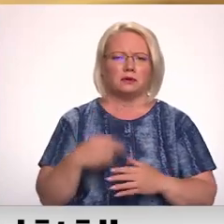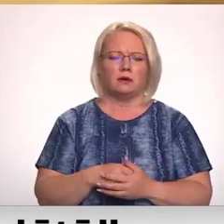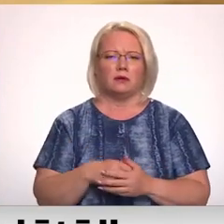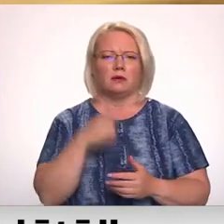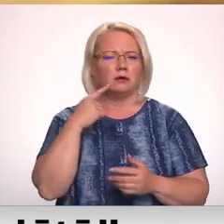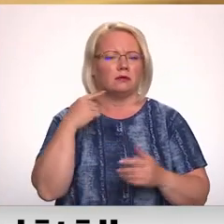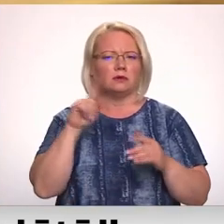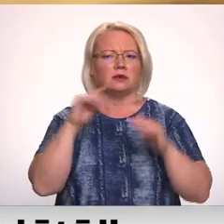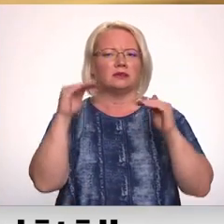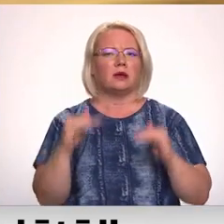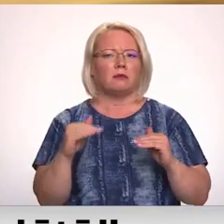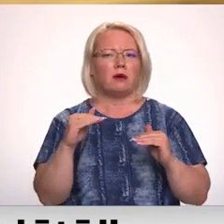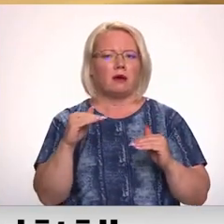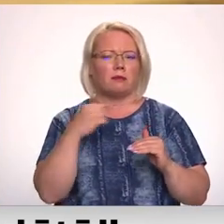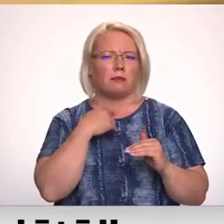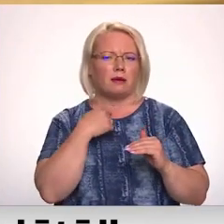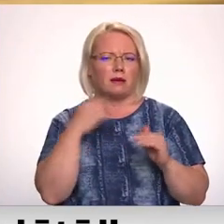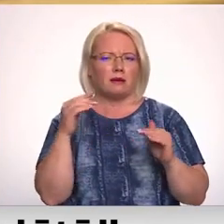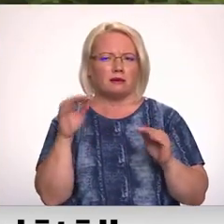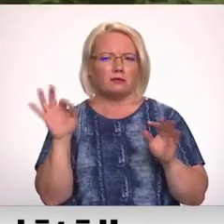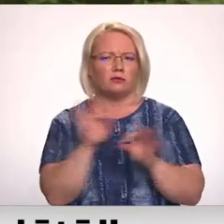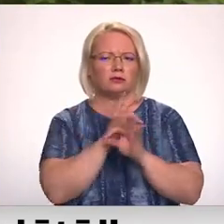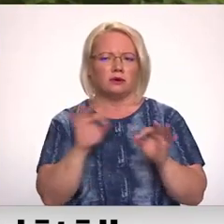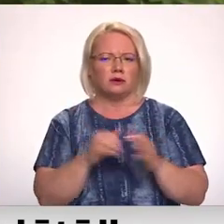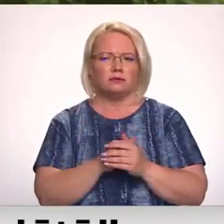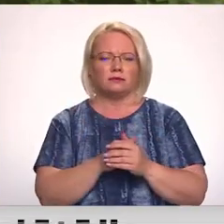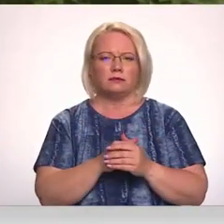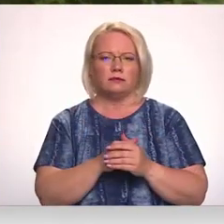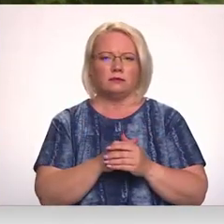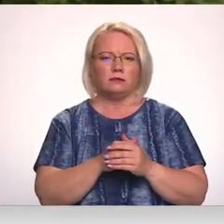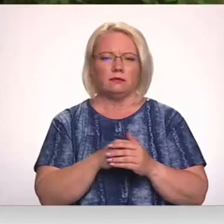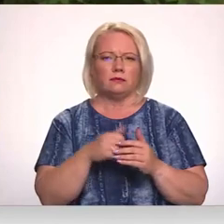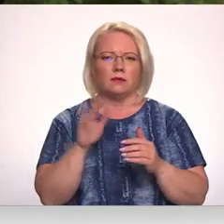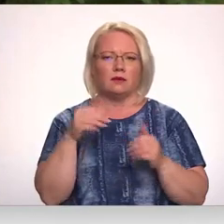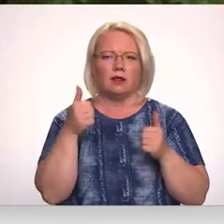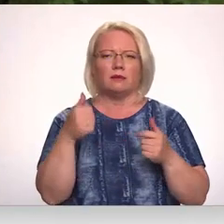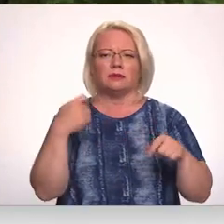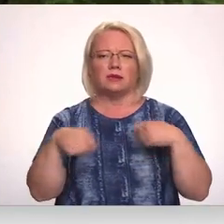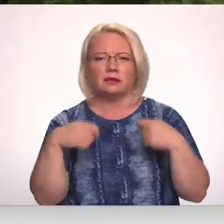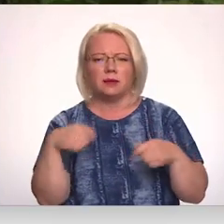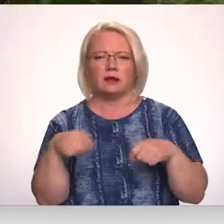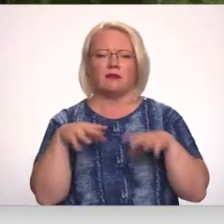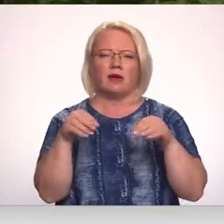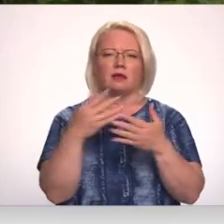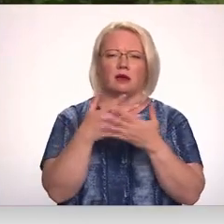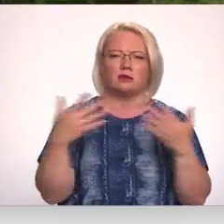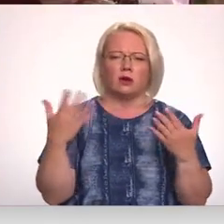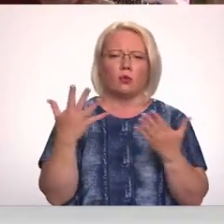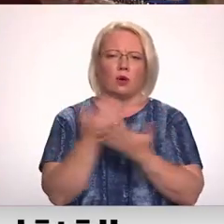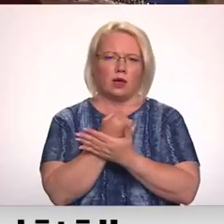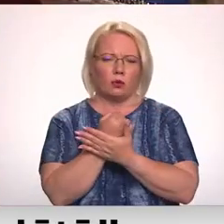Basu. Tu vari kolektīvā izpausties sākumā, un tu vari ļoti labi saspēlēties, tu vari daudz dažādas. Daudz ko